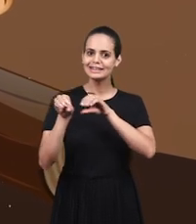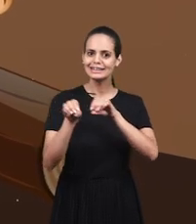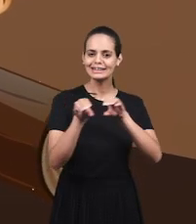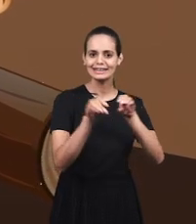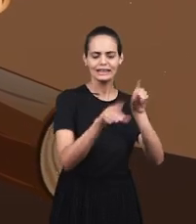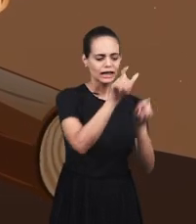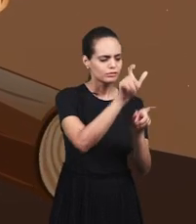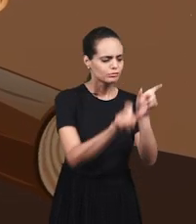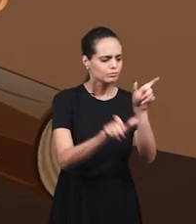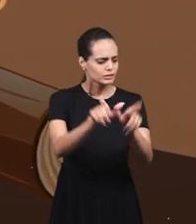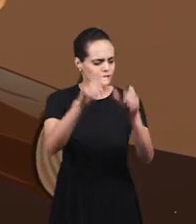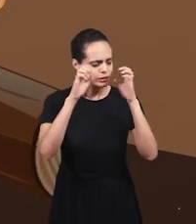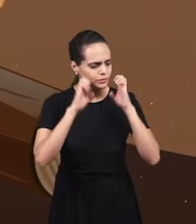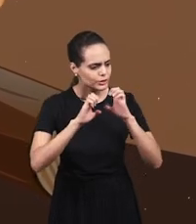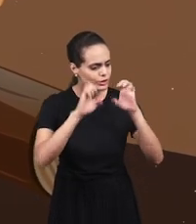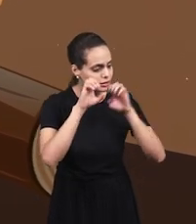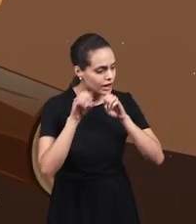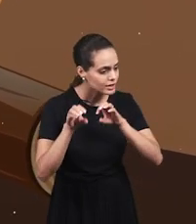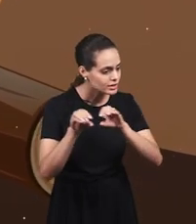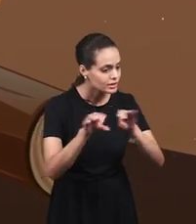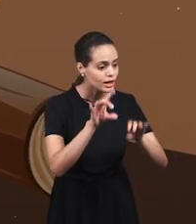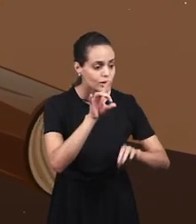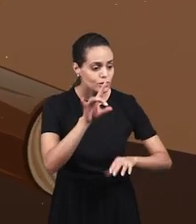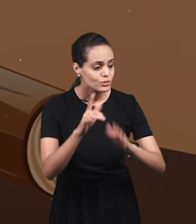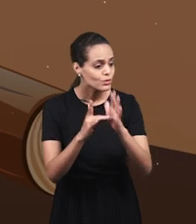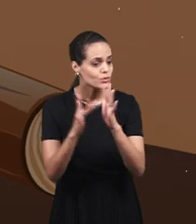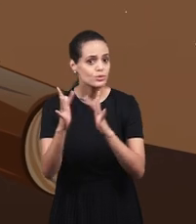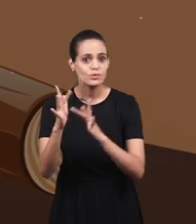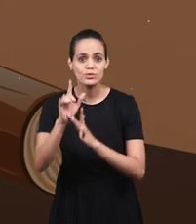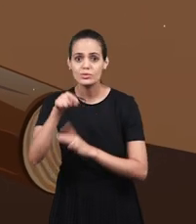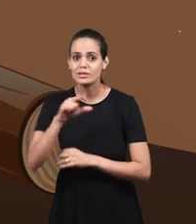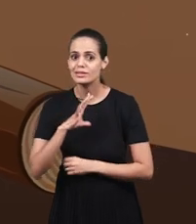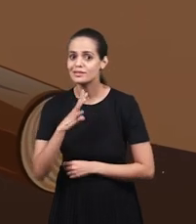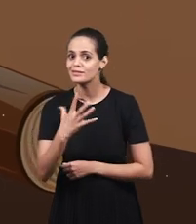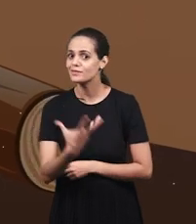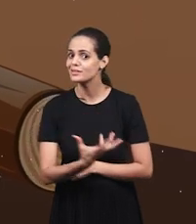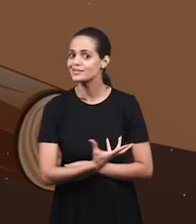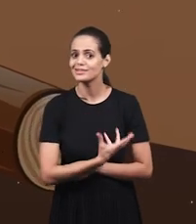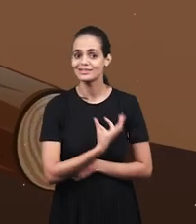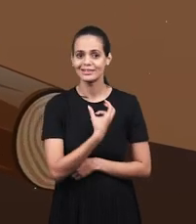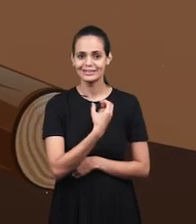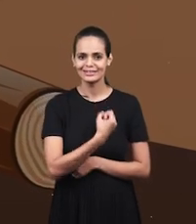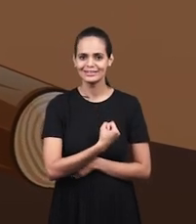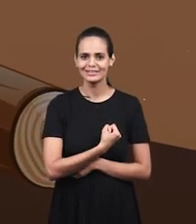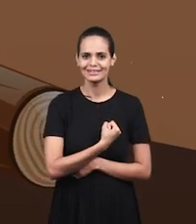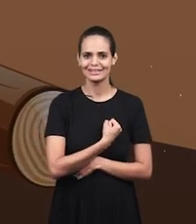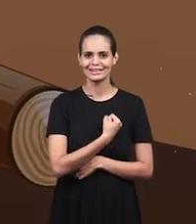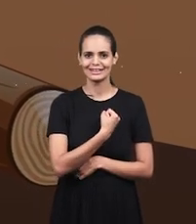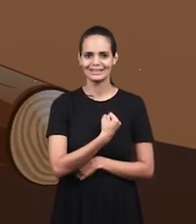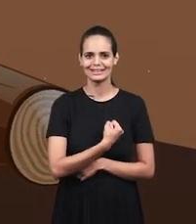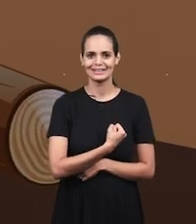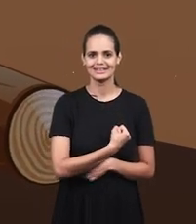научать людей, что спасение только в Иисусе.